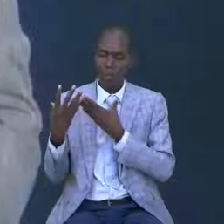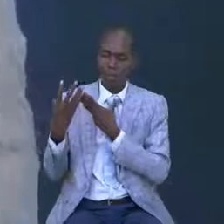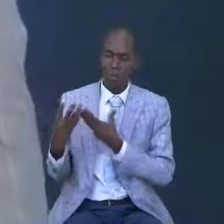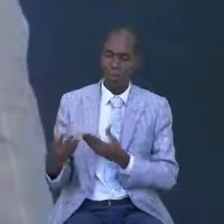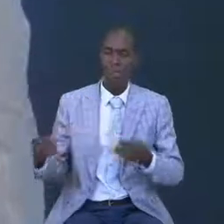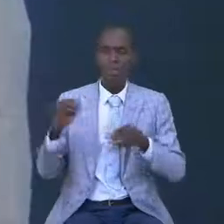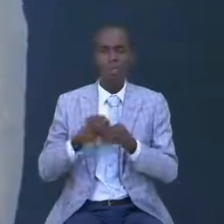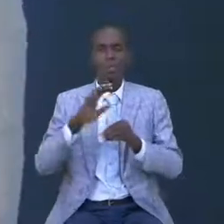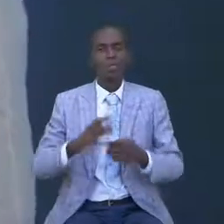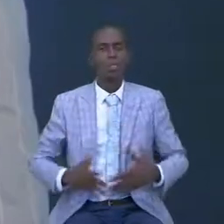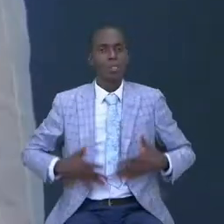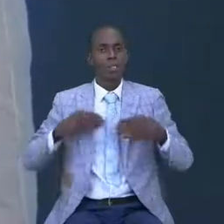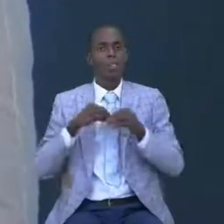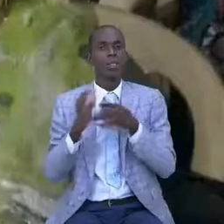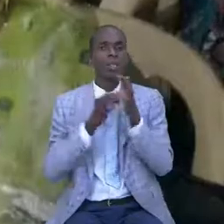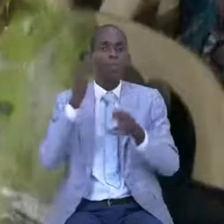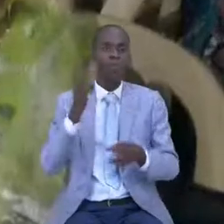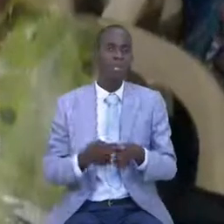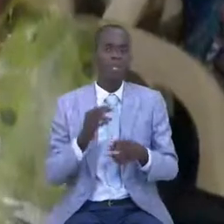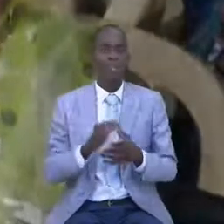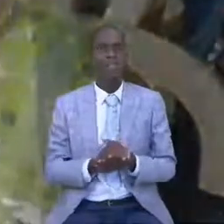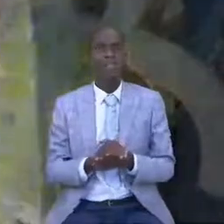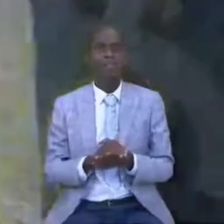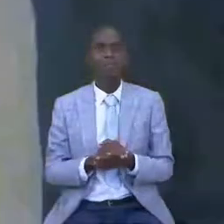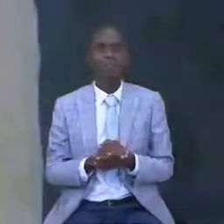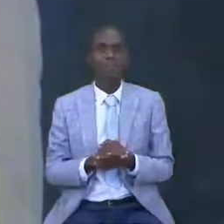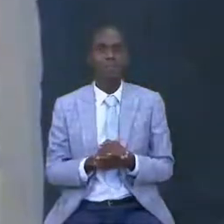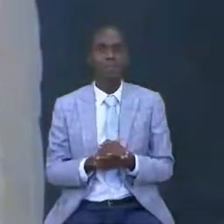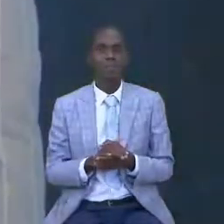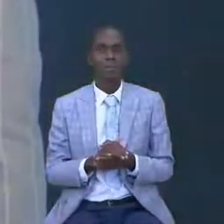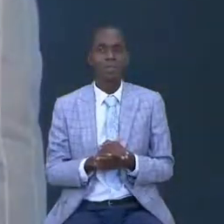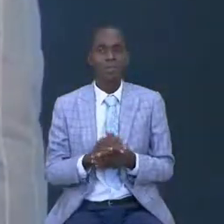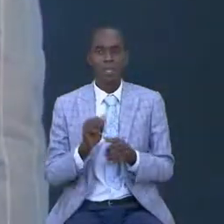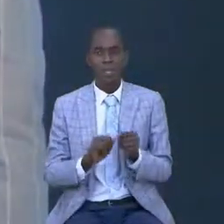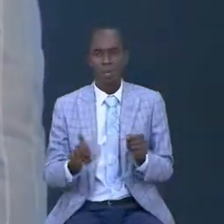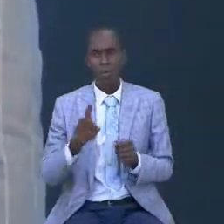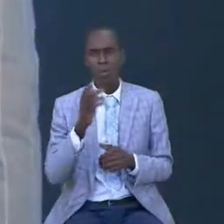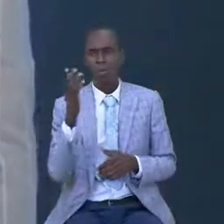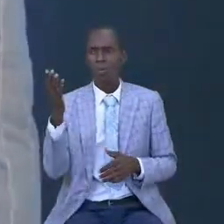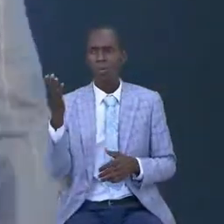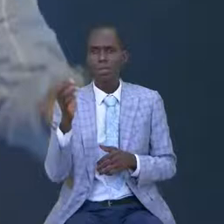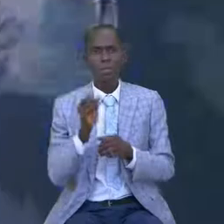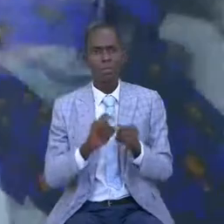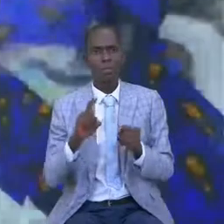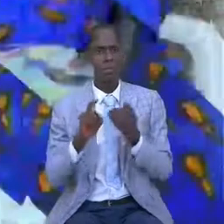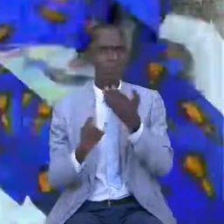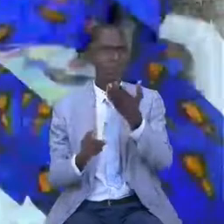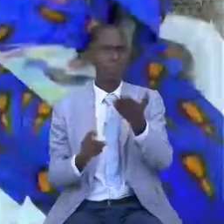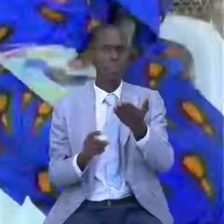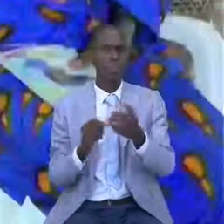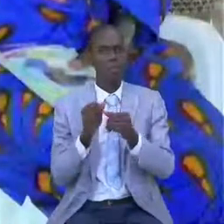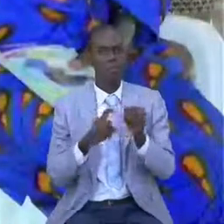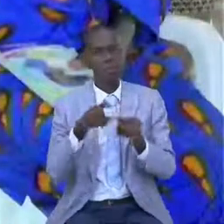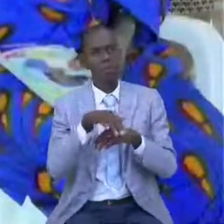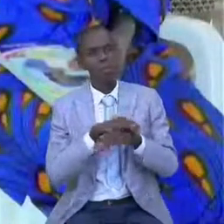pieds. Et le nom-là va apporter la solution absolue à ta vie au nom de Jésus-Christ. Tout